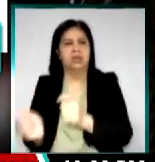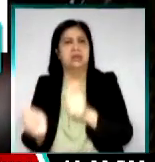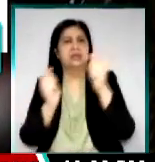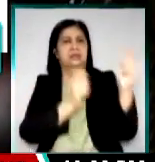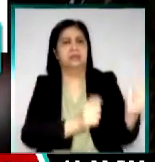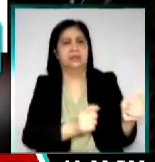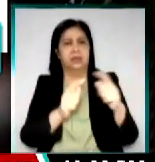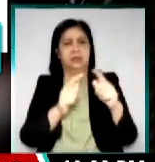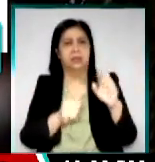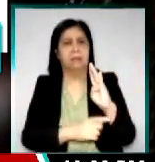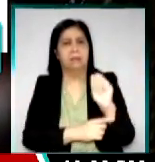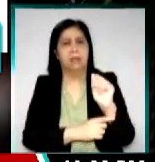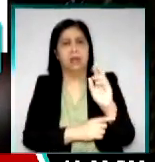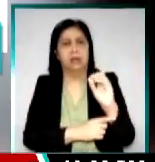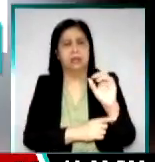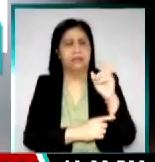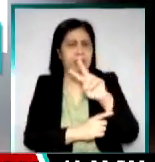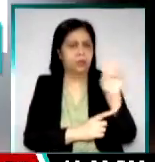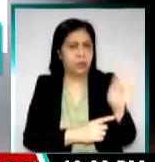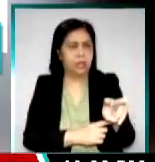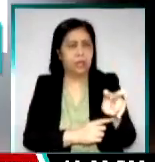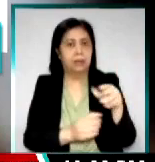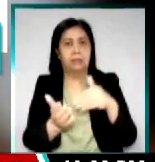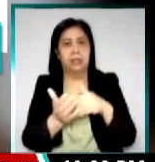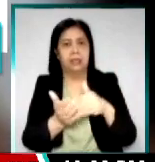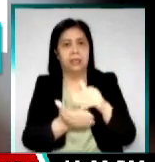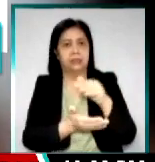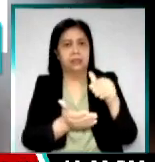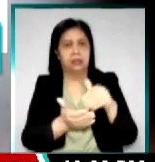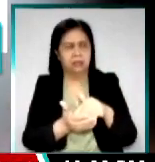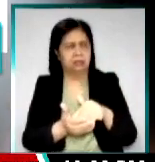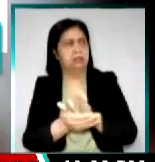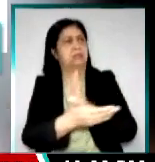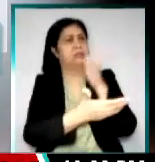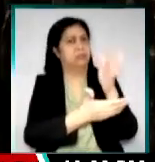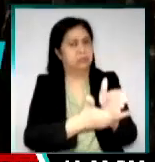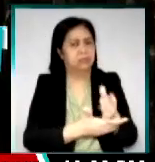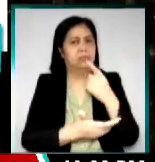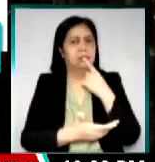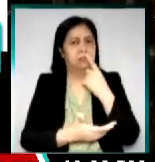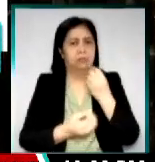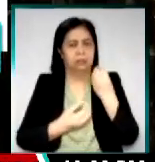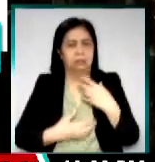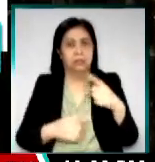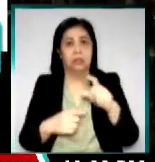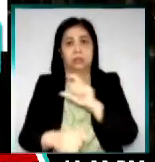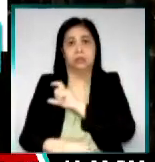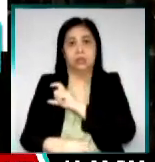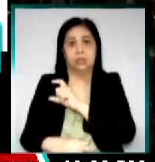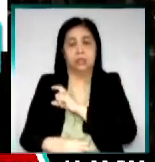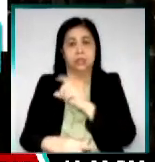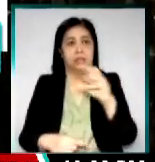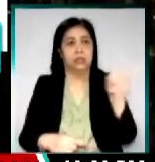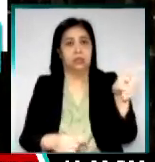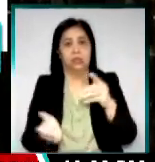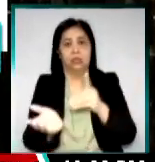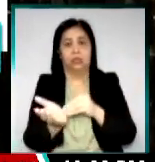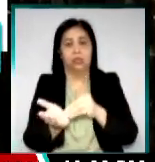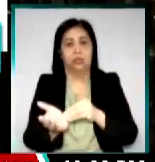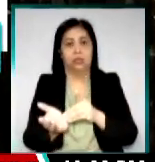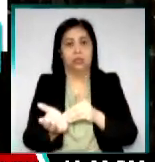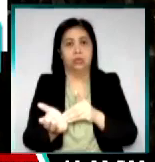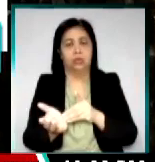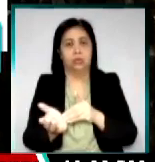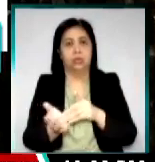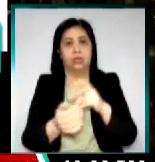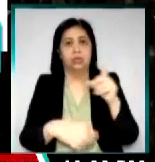Valenzuela Medical Center. Dating ko ron, ang sabi sa akin ng pulis at saka ng doktor, in-x-ray daw yung